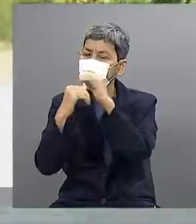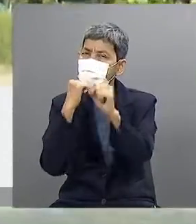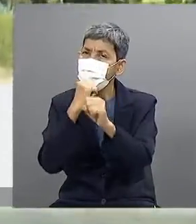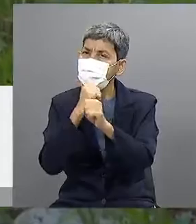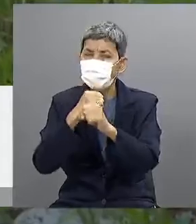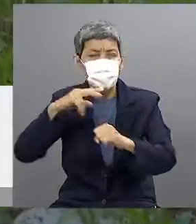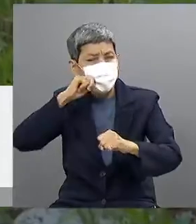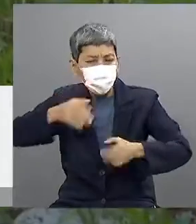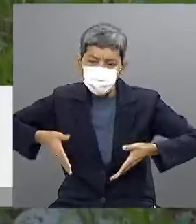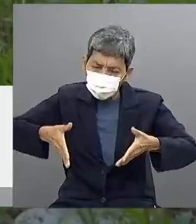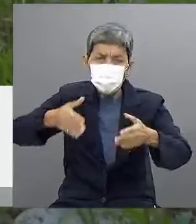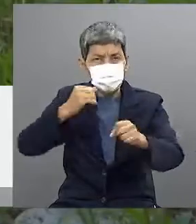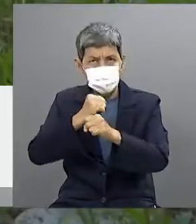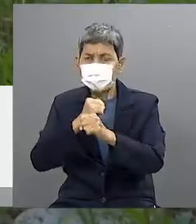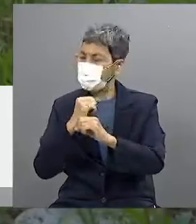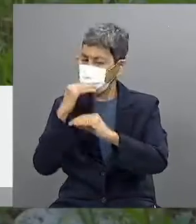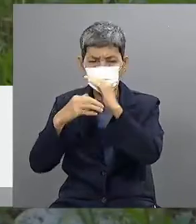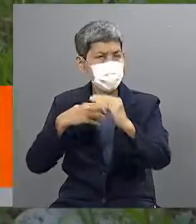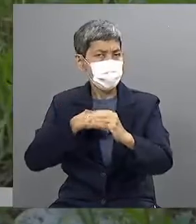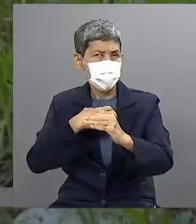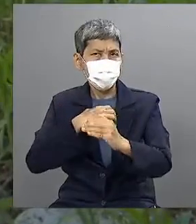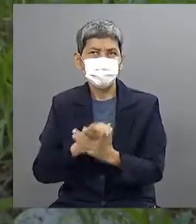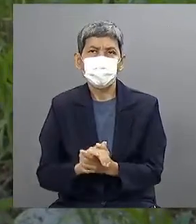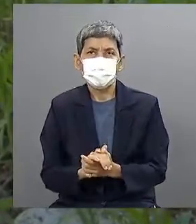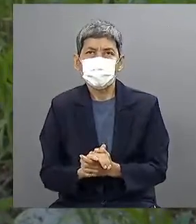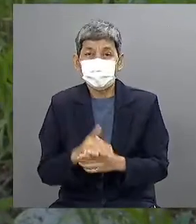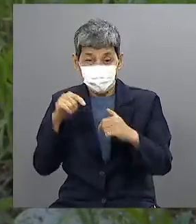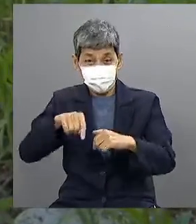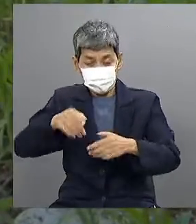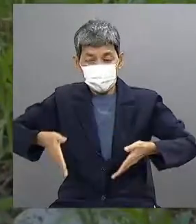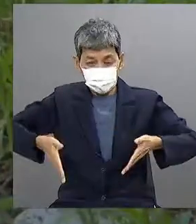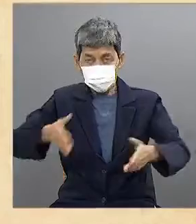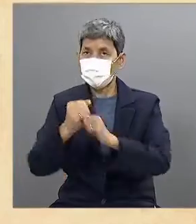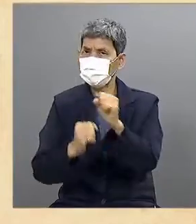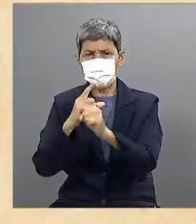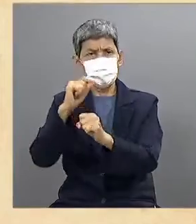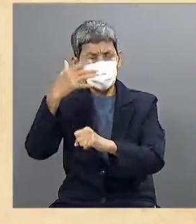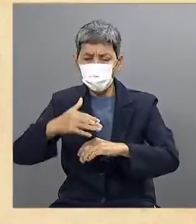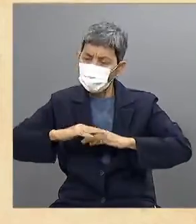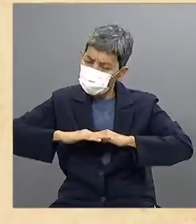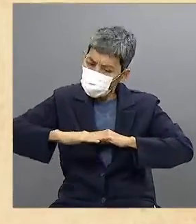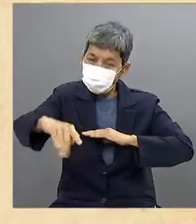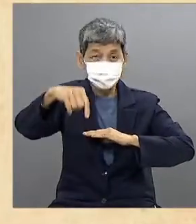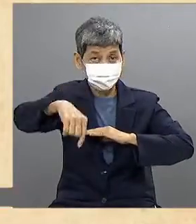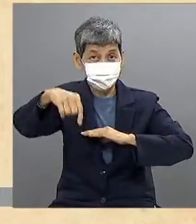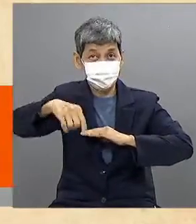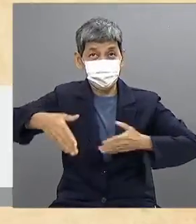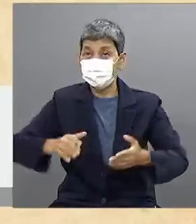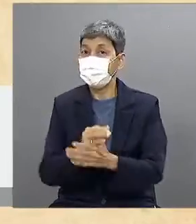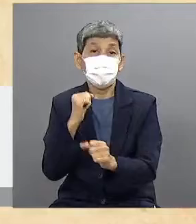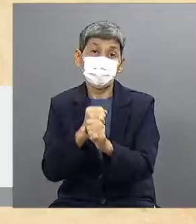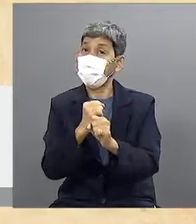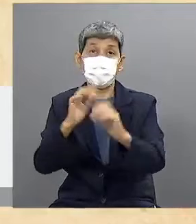าน นานแล้วถนนเส้นนี้20 กว่าปีแล้วนะยังไม่เคยทำให